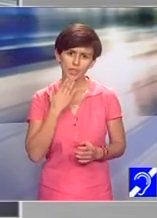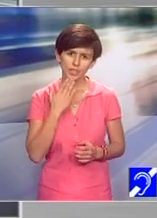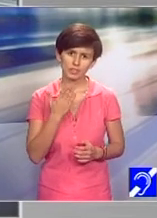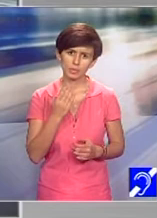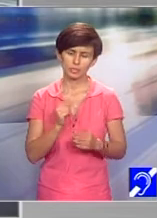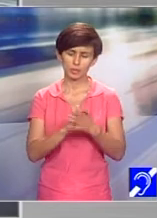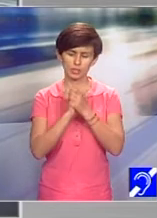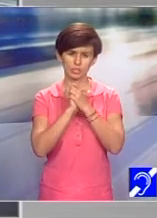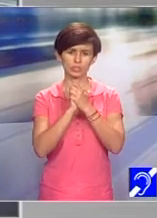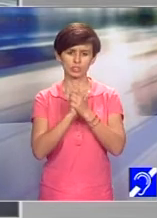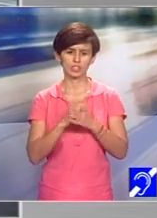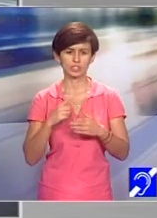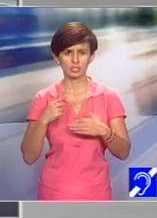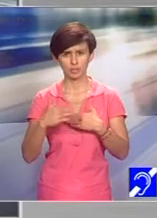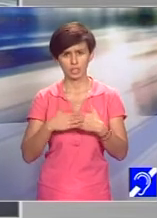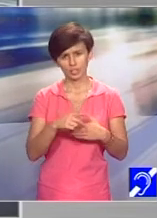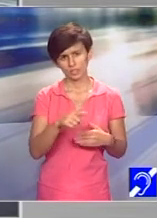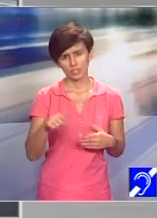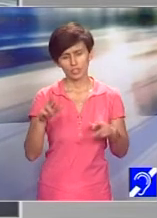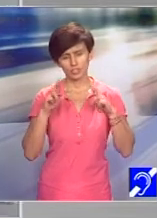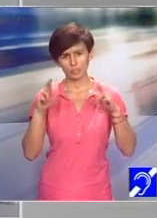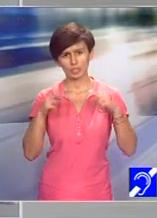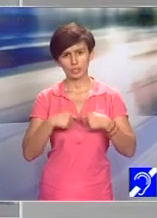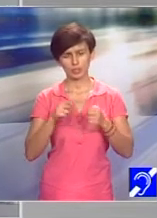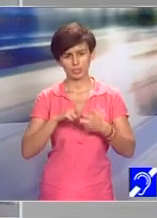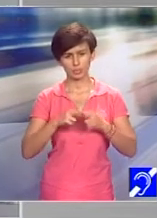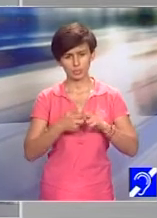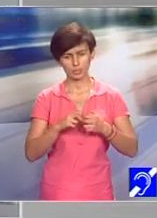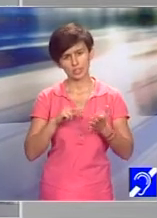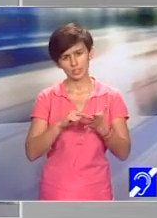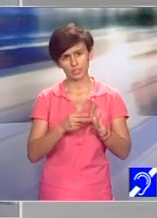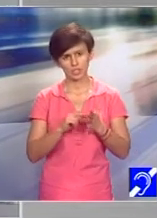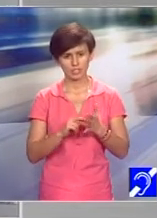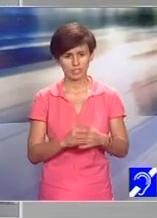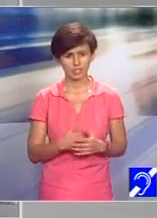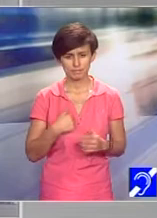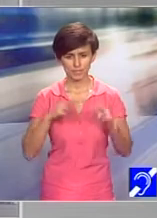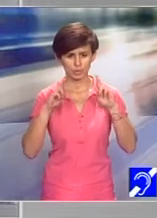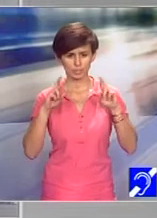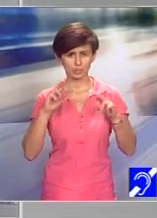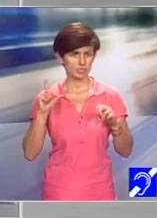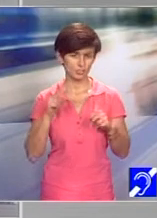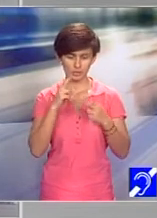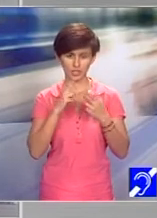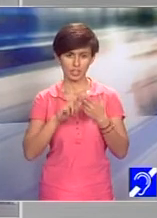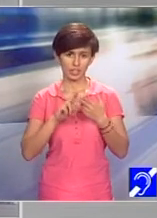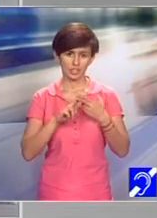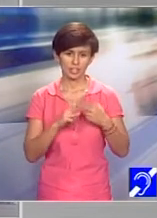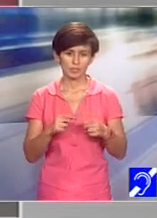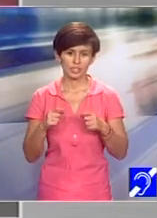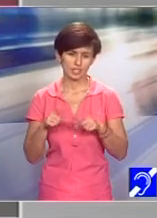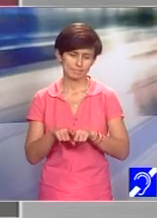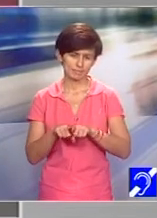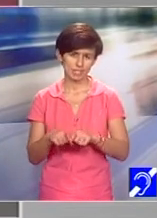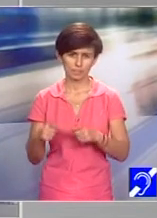vă urmărim, suntem alături de dumneavoastră și sperăm că toate problemele acestea se vor rezolva. Sper să nu ne mai întâlnim în asemenea situație. Să discutăm alte lucruri